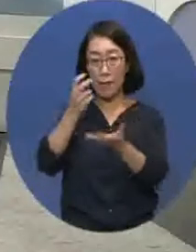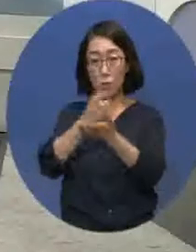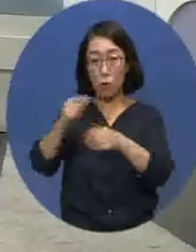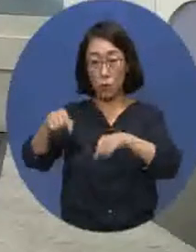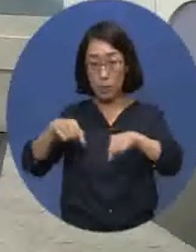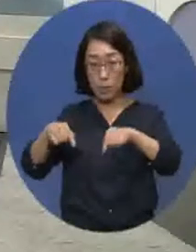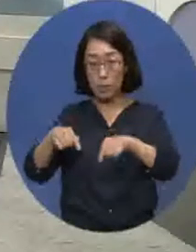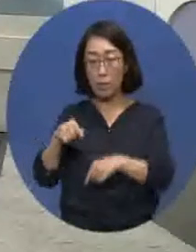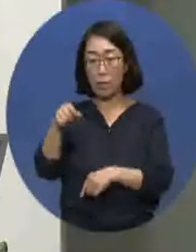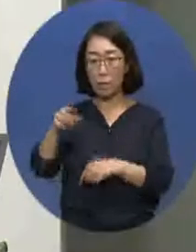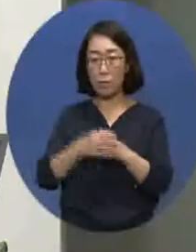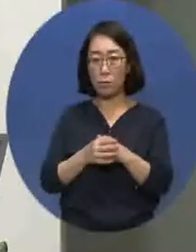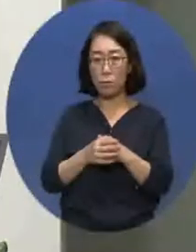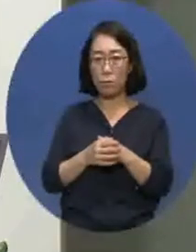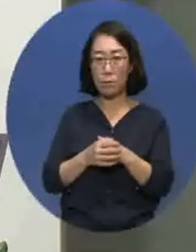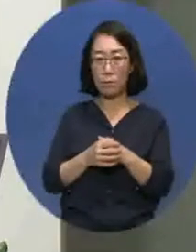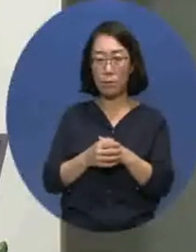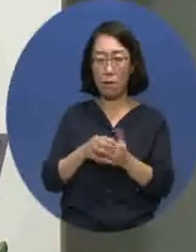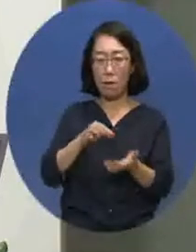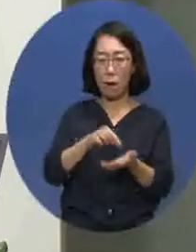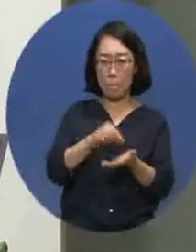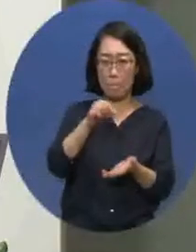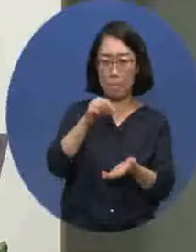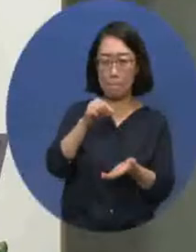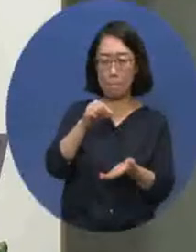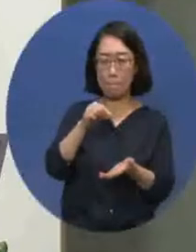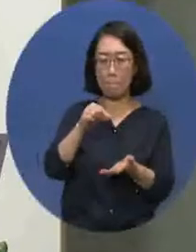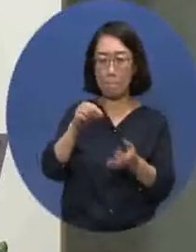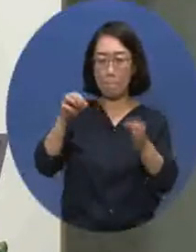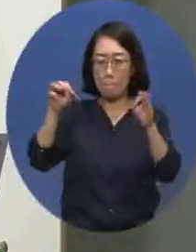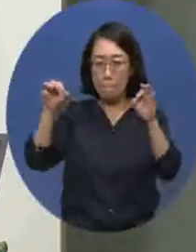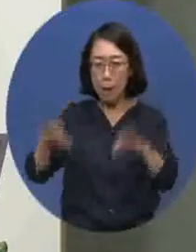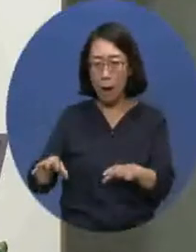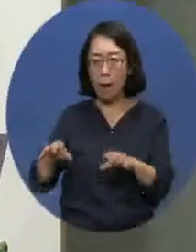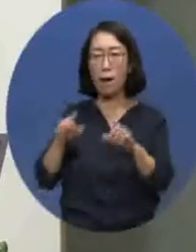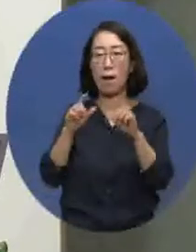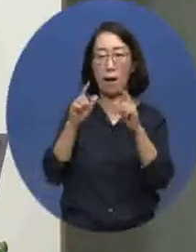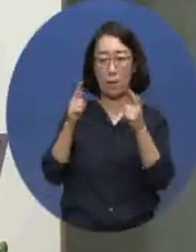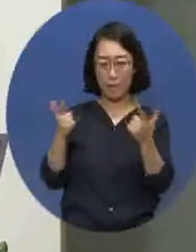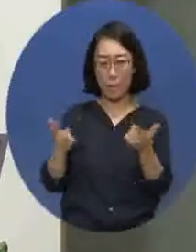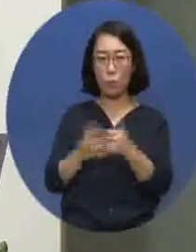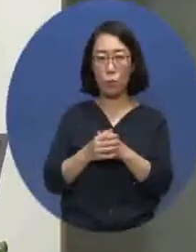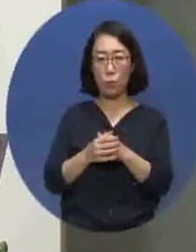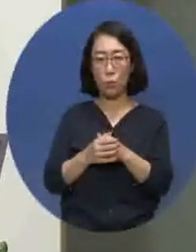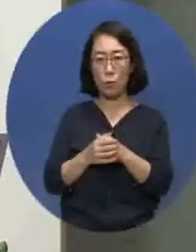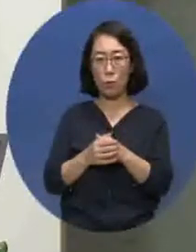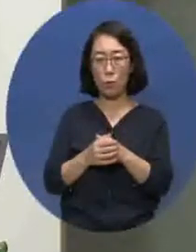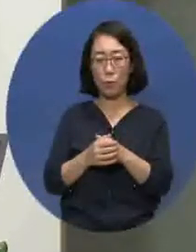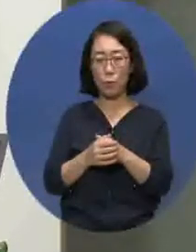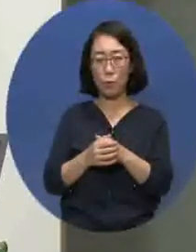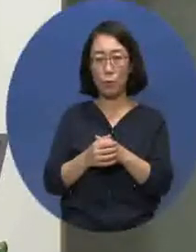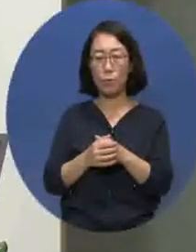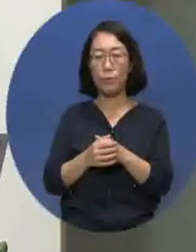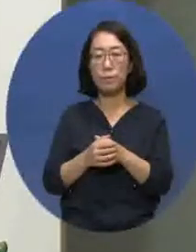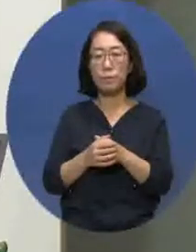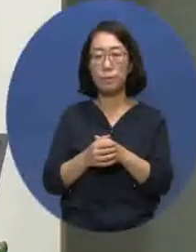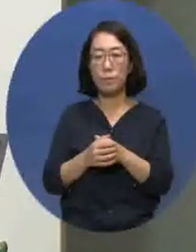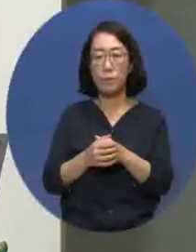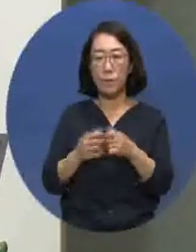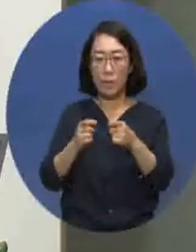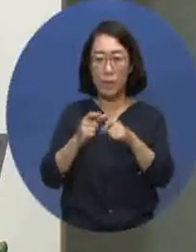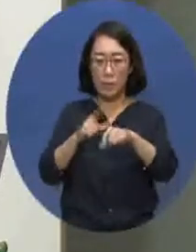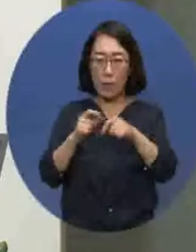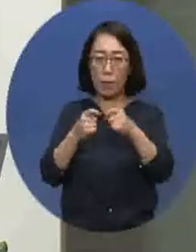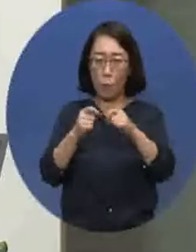것은 단 시간내 어떤 결과를 도출해 낸다 이런 것은 상당히 힘들 것입니다 그래서